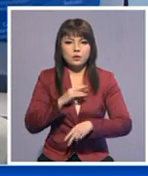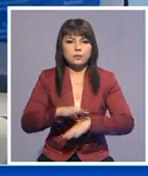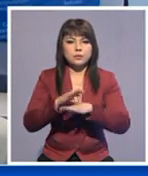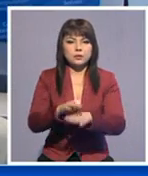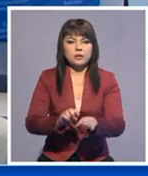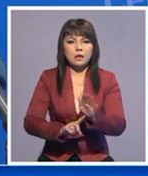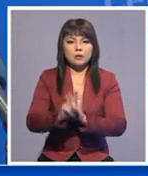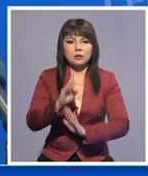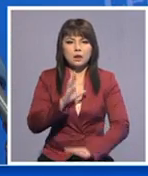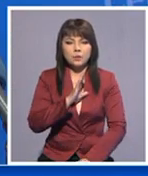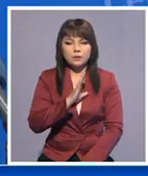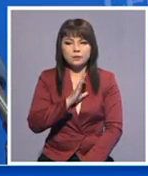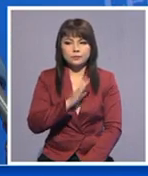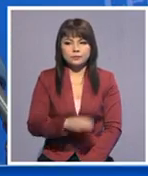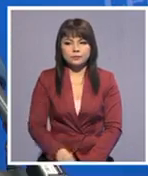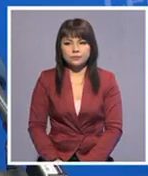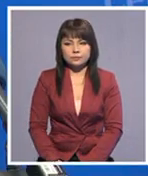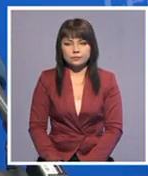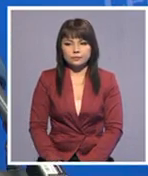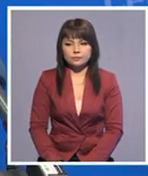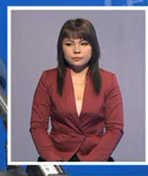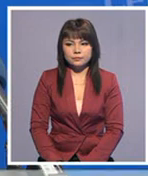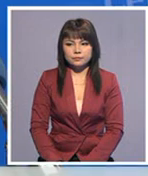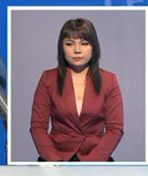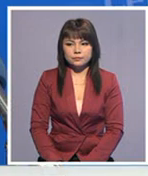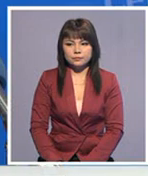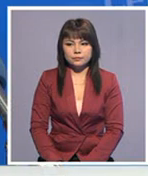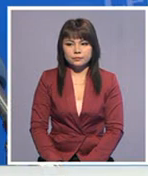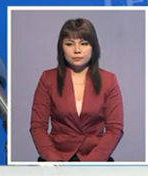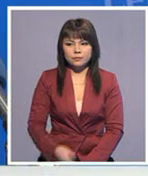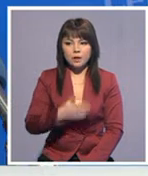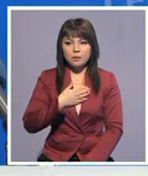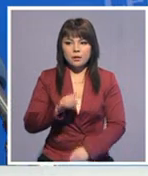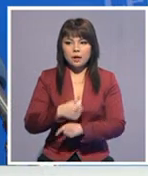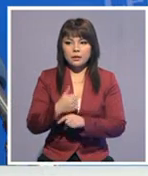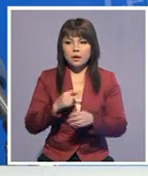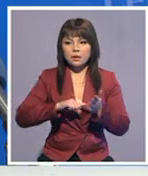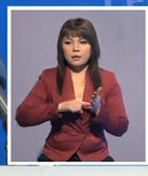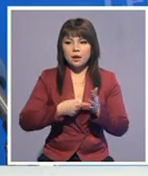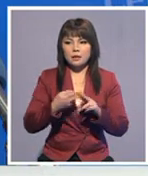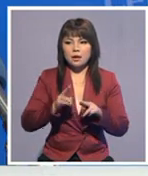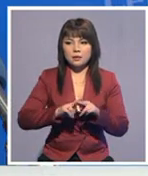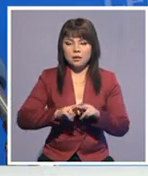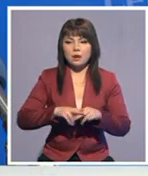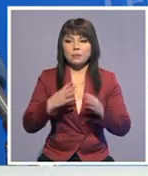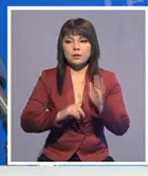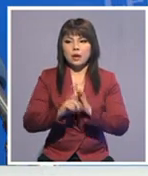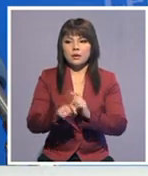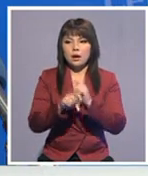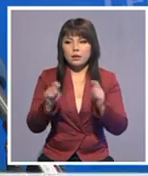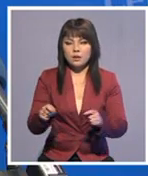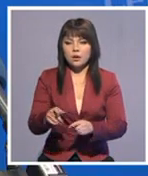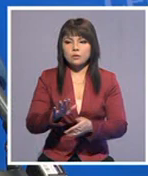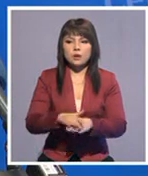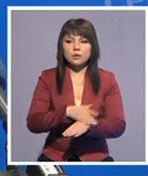алған. Одна из главных задач, которую мы ставим для себя, біздің басты мақсаттарымыздың бірі қолжетімді және ұзақ